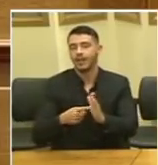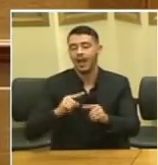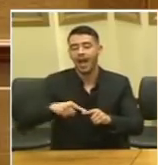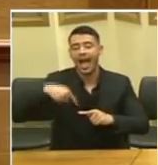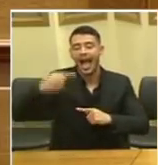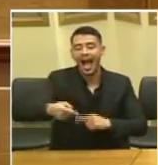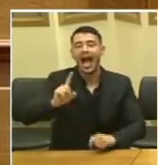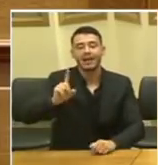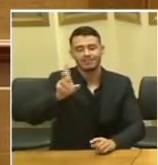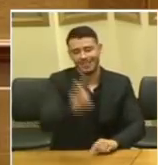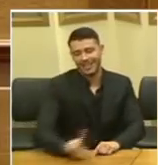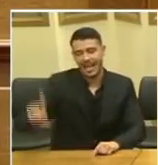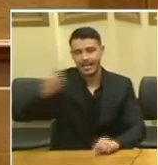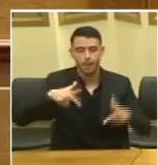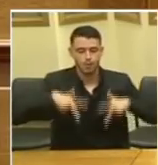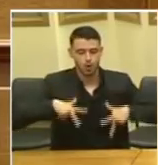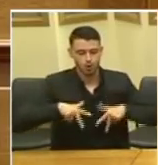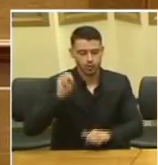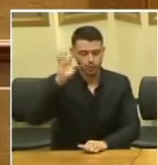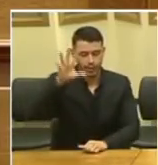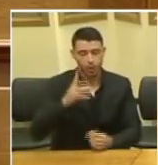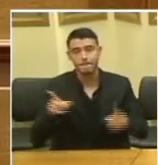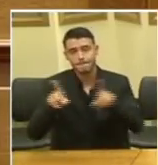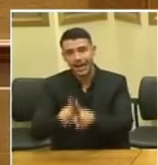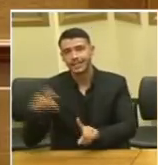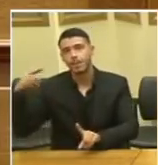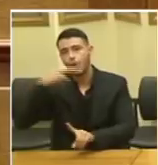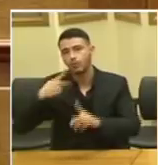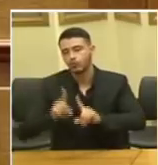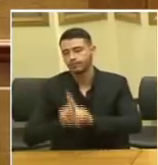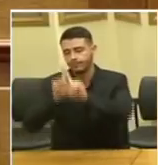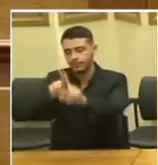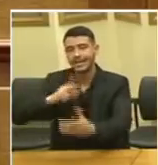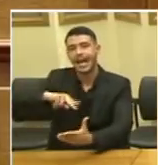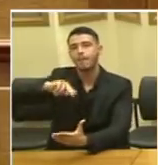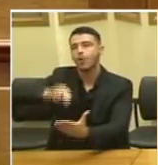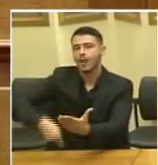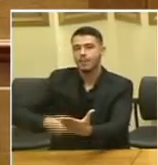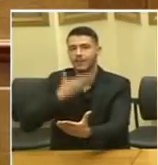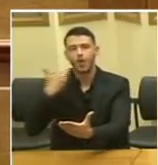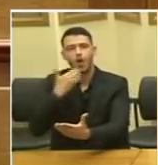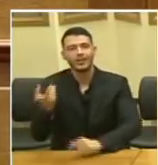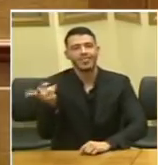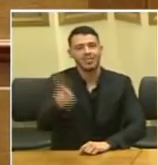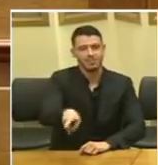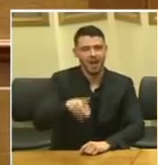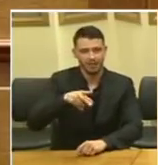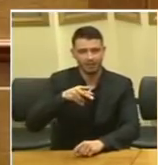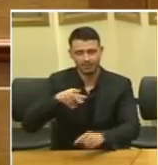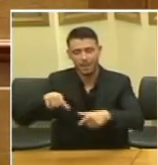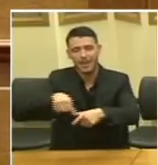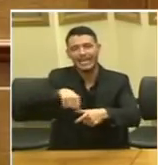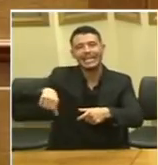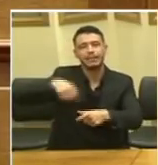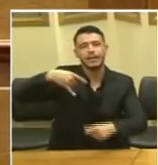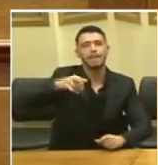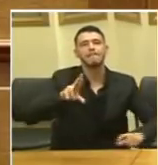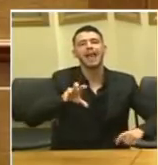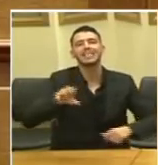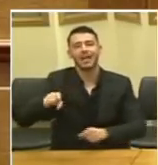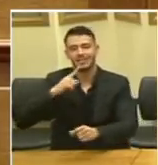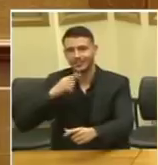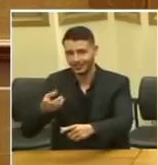θα πάει ο κύριος Κοτζιάς σαν υπουργός των Εξωτερικών να υπογράψει, να μονογράψει. Συμφωνία